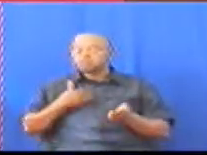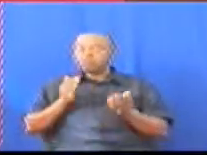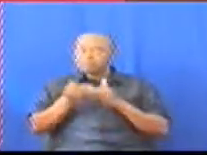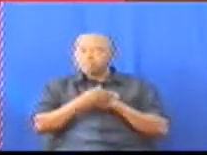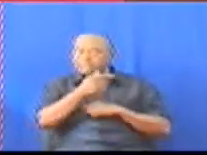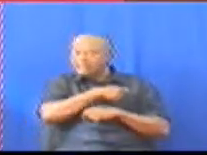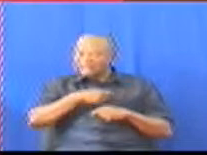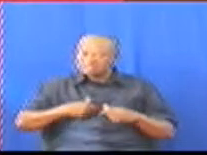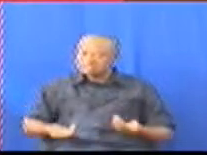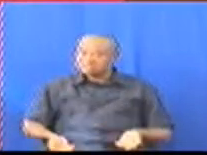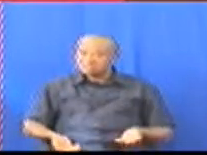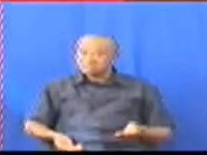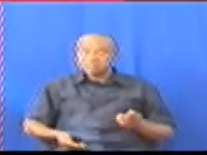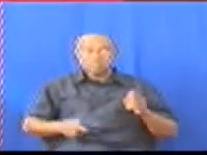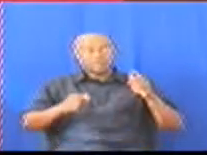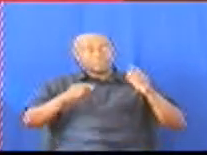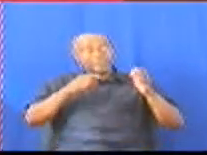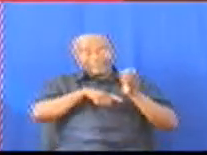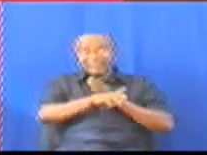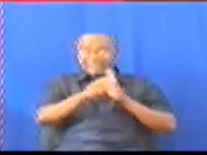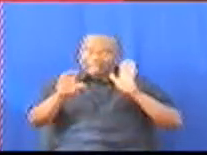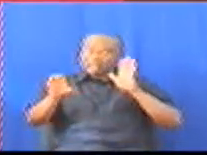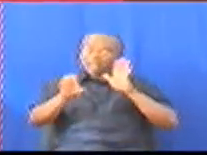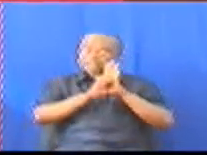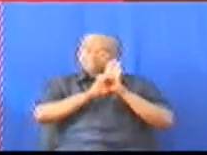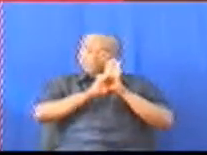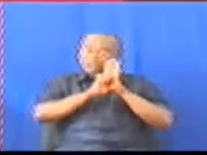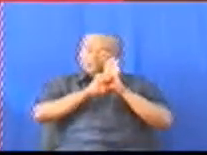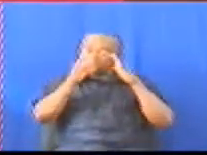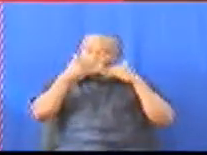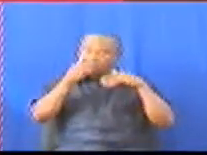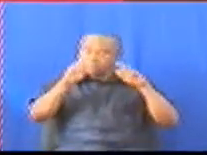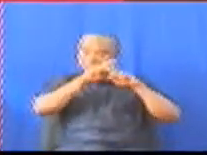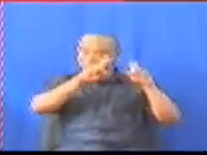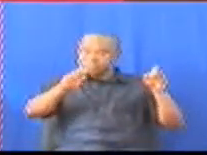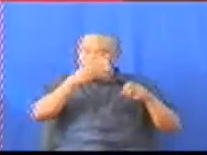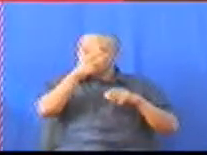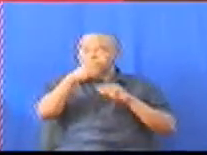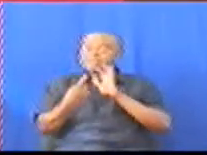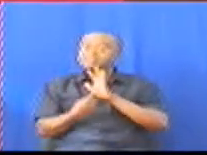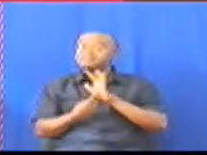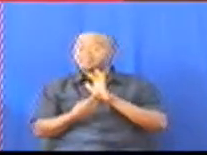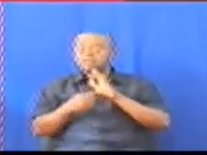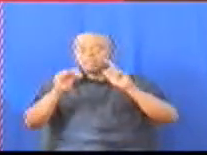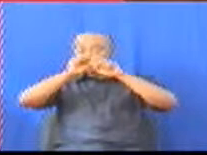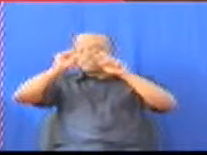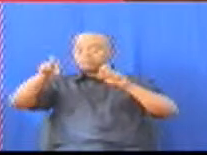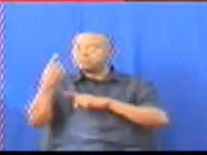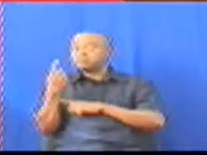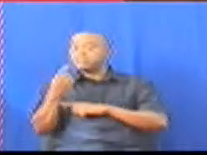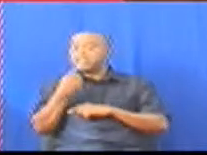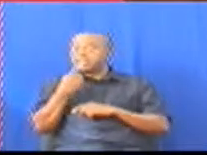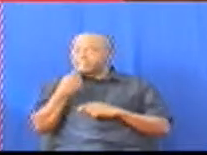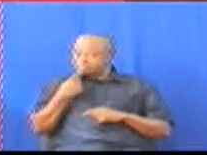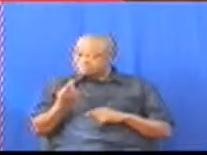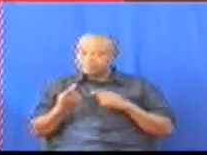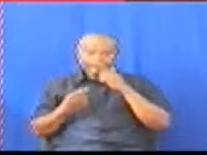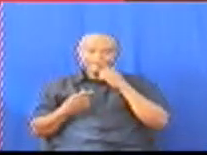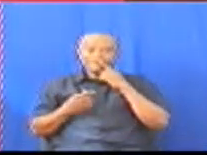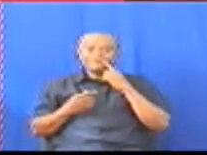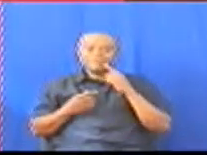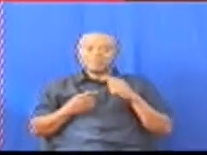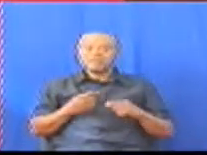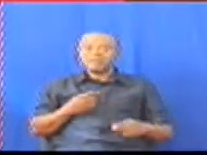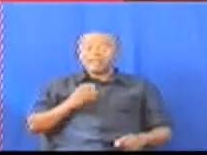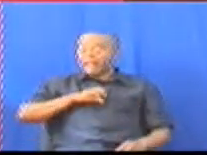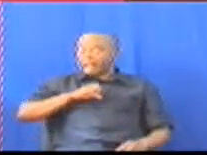Katiba iko wazi tu, ibara ya 46 kifungu cha kwanza anasema wakati wote rais atakapokuwa bado